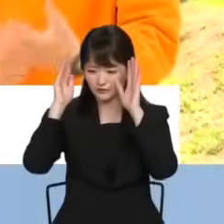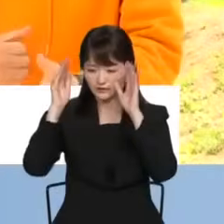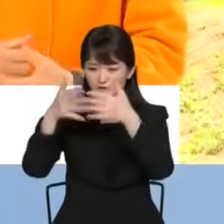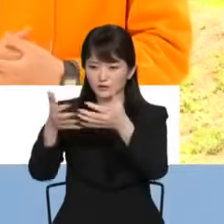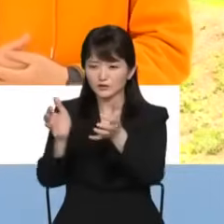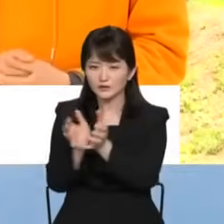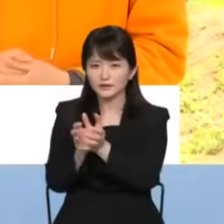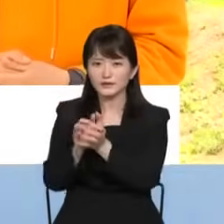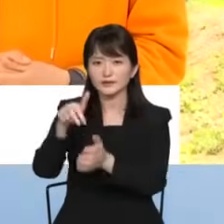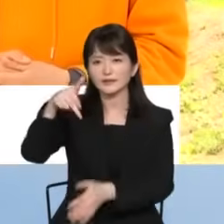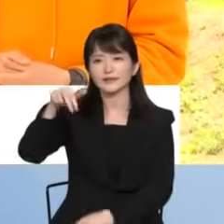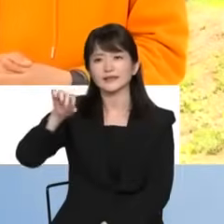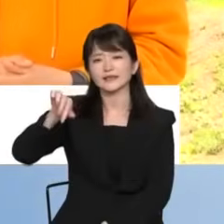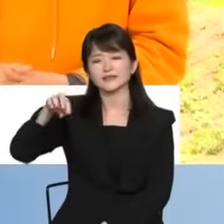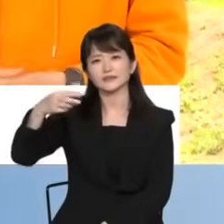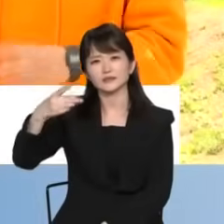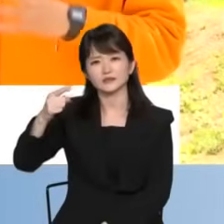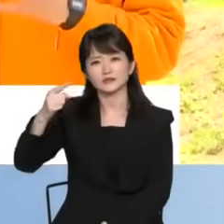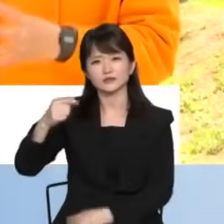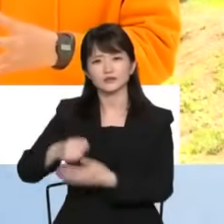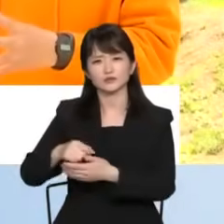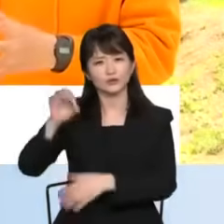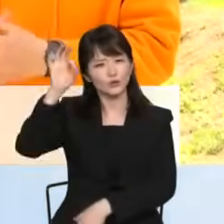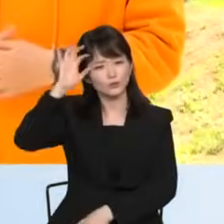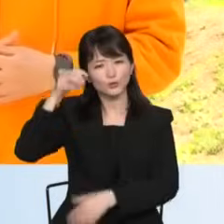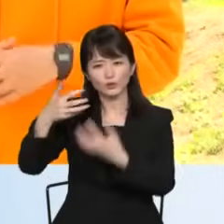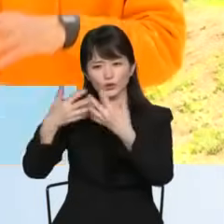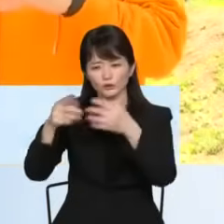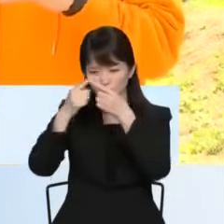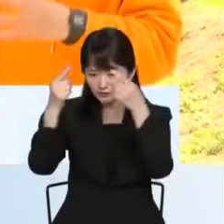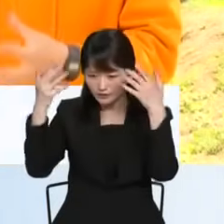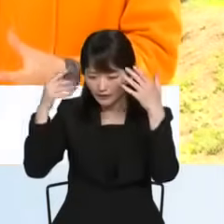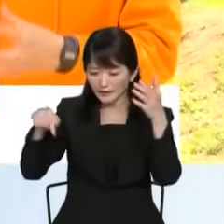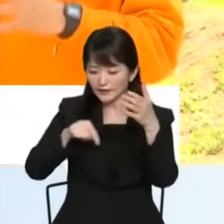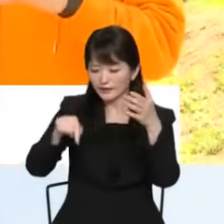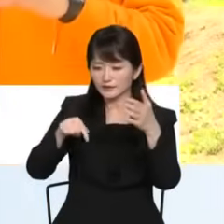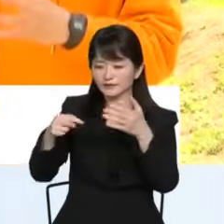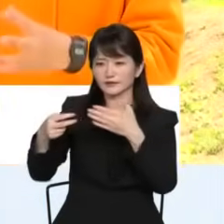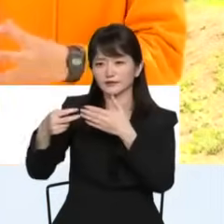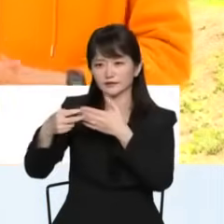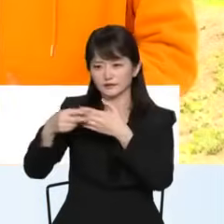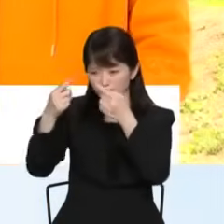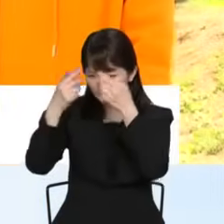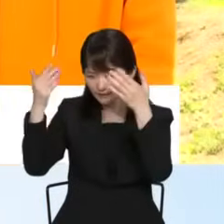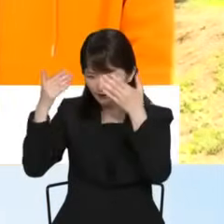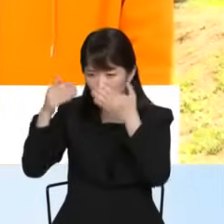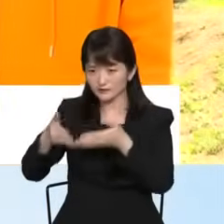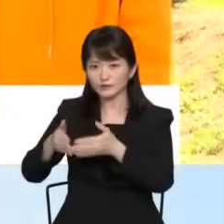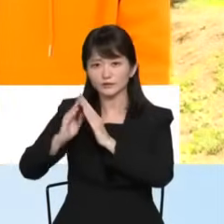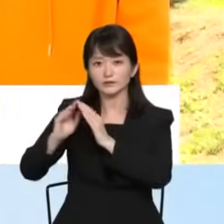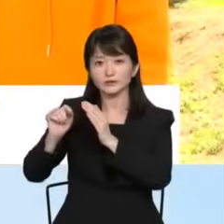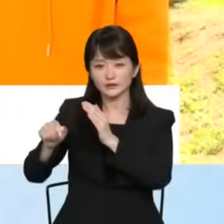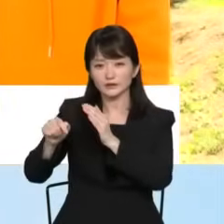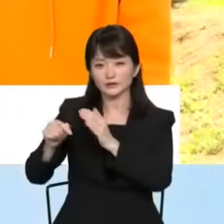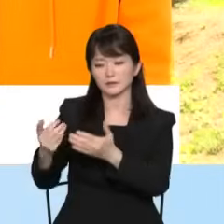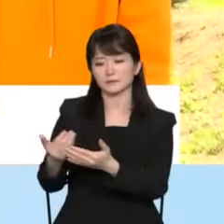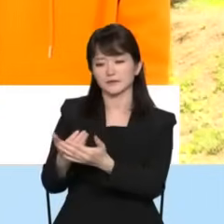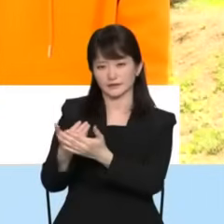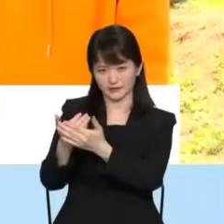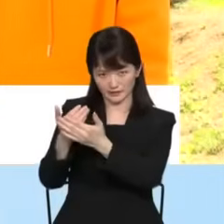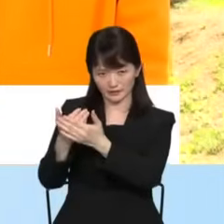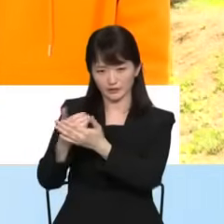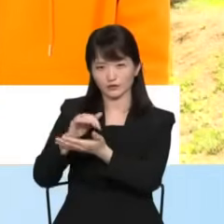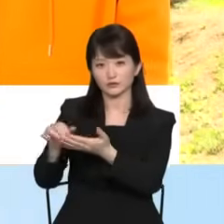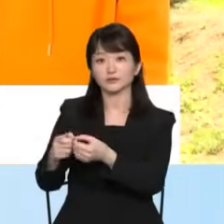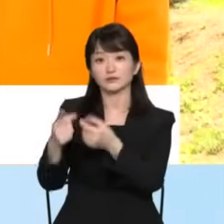카이스트나 포항공대 등의 연구중심 대학에 의과대학을 신설해서 연구로 갈 수 있는 그런 의공학 분야를 발달시키는 부분에 대해서는 증원에